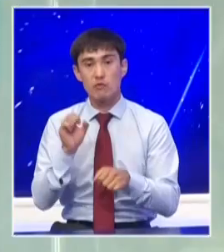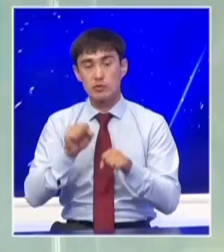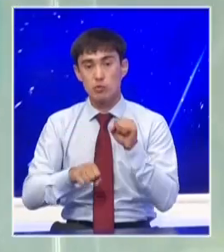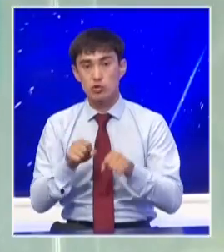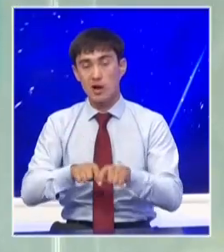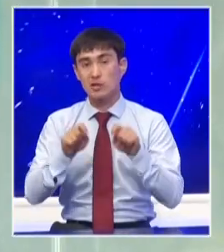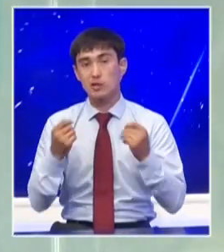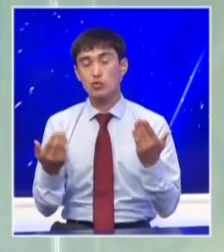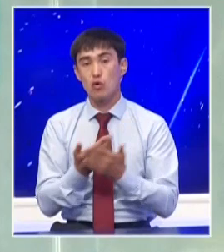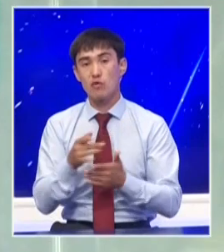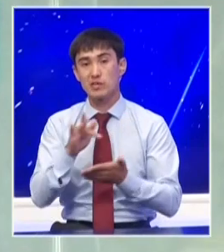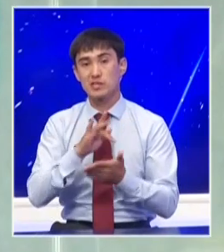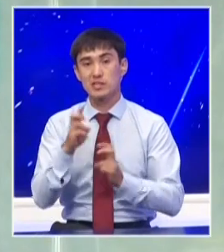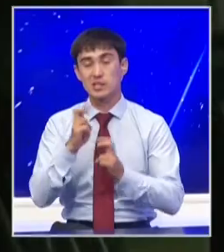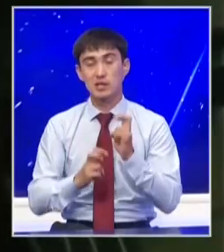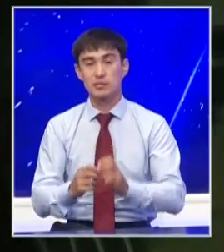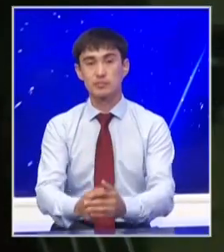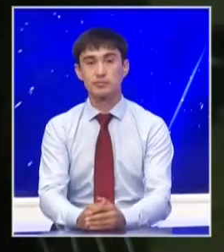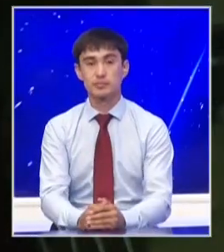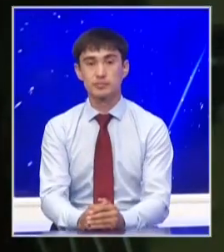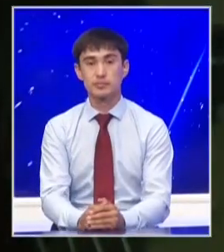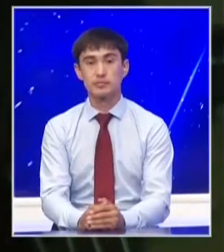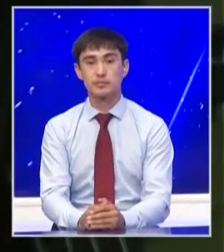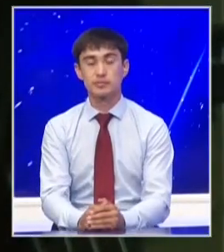возможным открытие нового цеха.